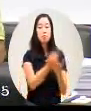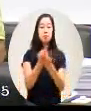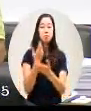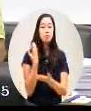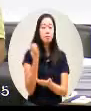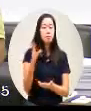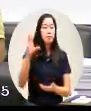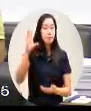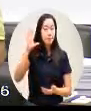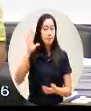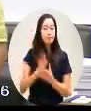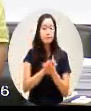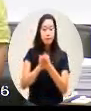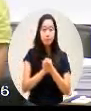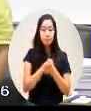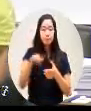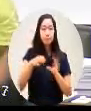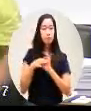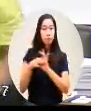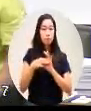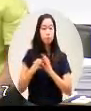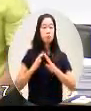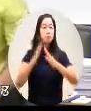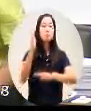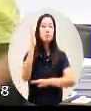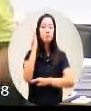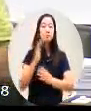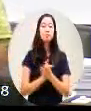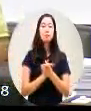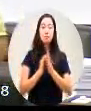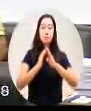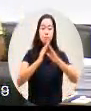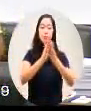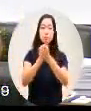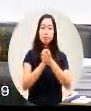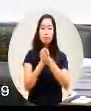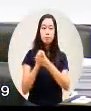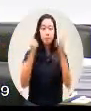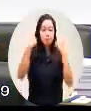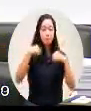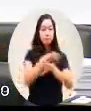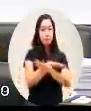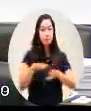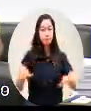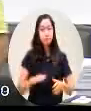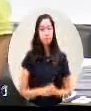友。咱关心市政的市民朋友，大家搞啥？大家好。